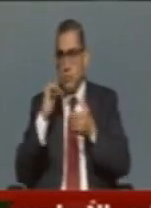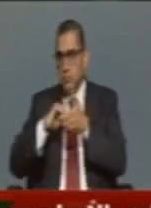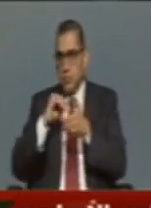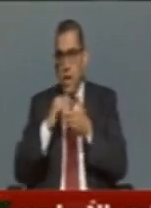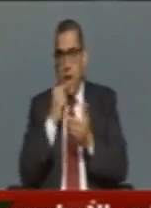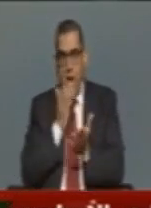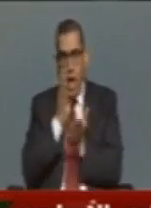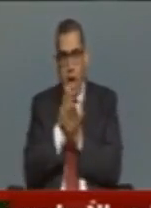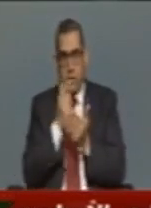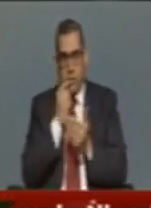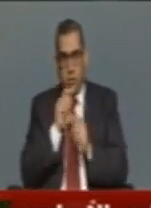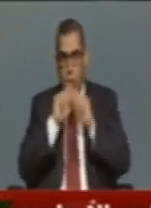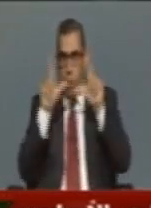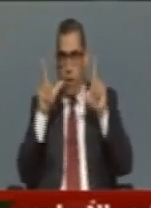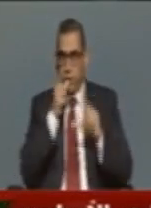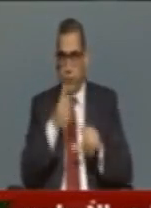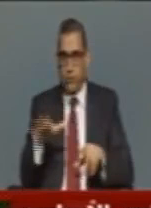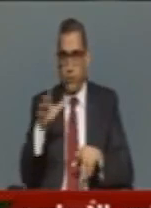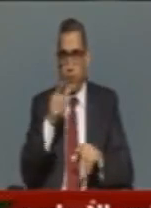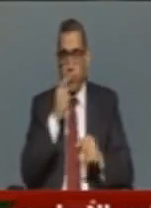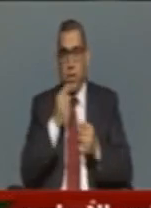وبصراحة،